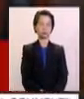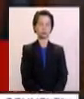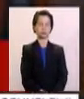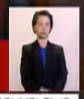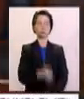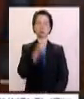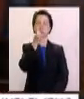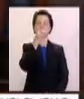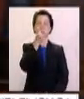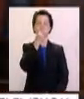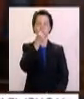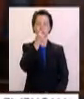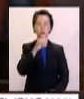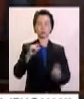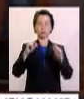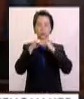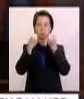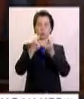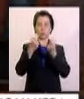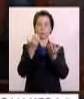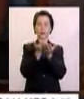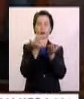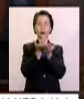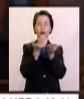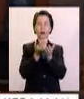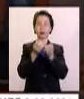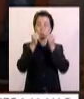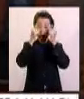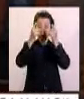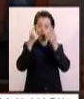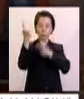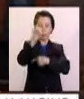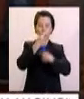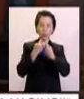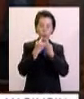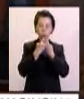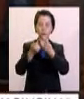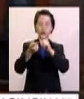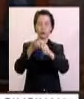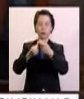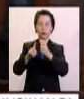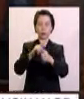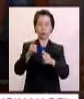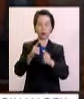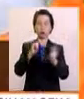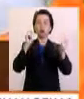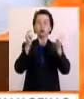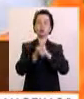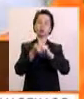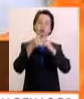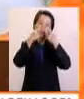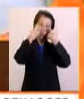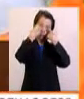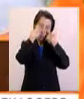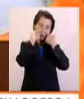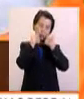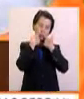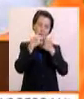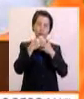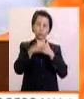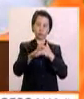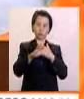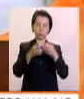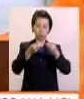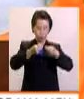Di Hong Kong, hasrat sekumpulan pelajar untuk memberi kejutan hari lahir salah seorang rakan mereka bertukar menjadi tragedi. Ia